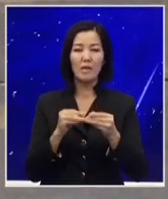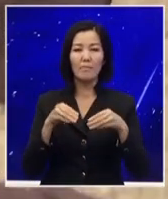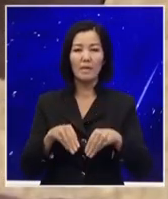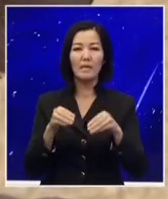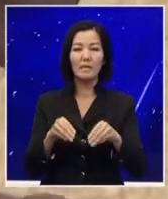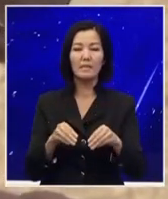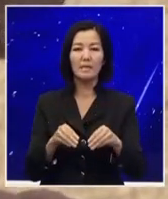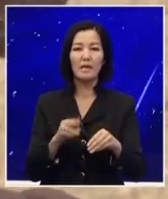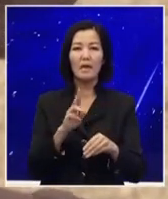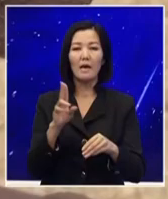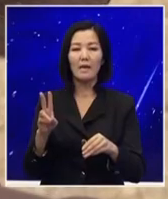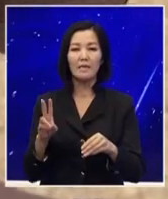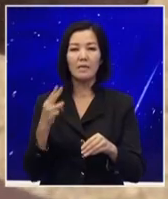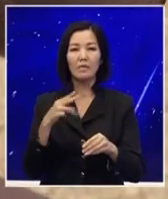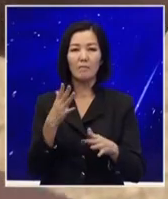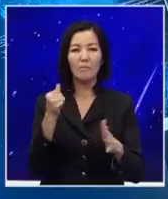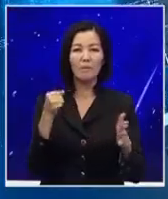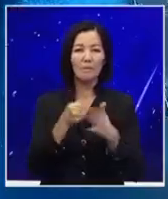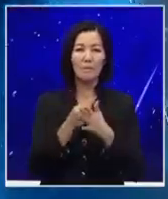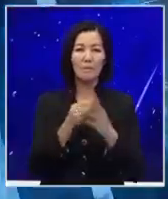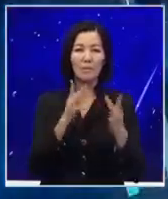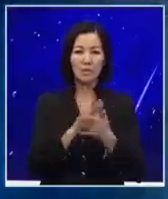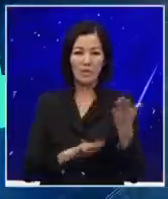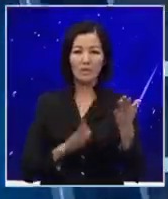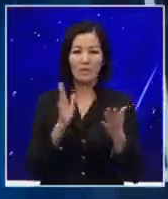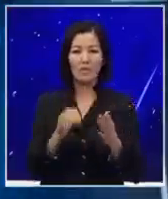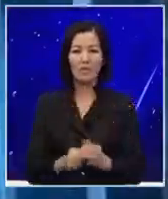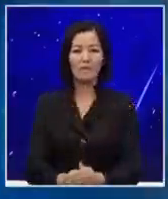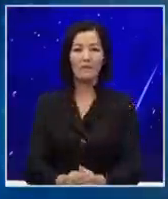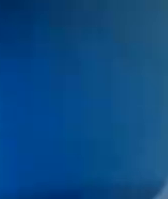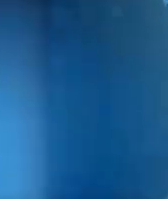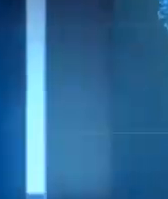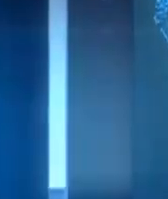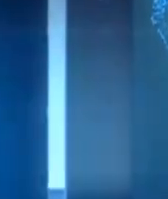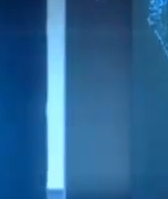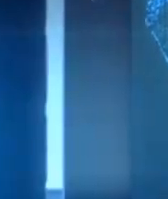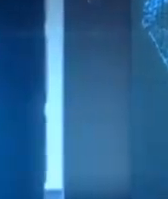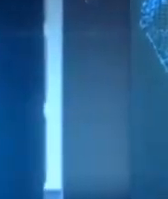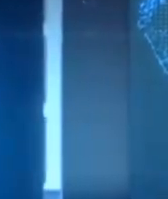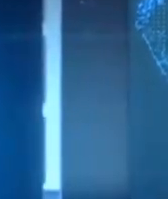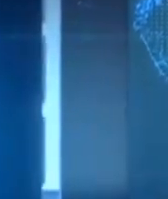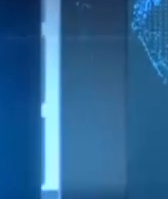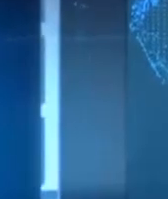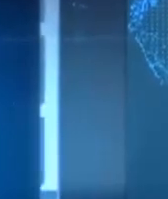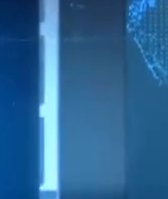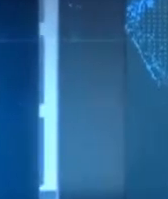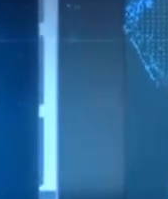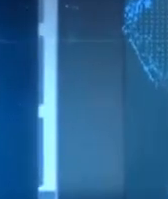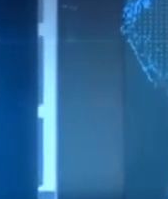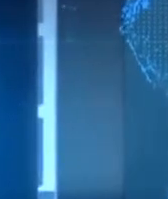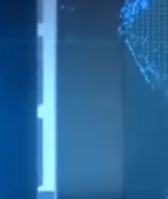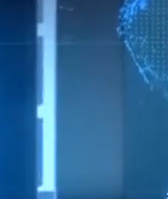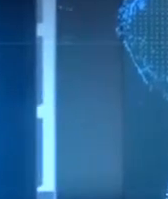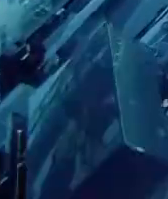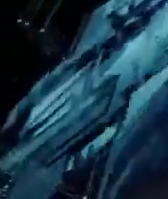жұмыстары қазанның 25-не дейін жалғаспақ. Әмина Құдайберген, Абылай Құттықбай, Жетісу арнасы, Балқаш ауданынан.